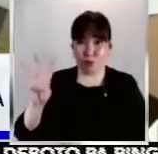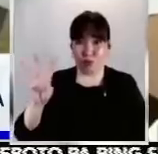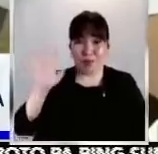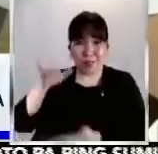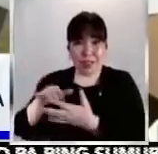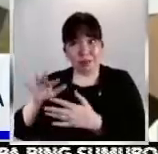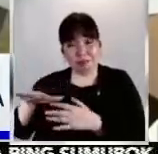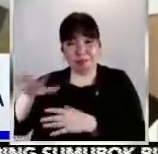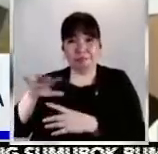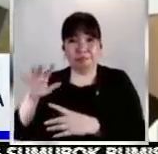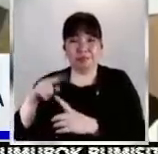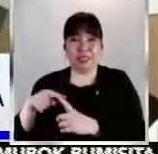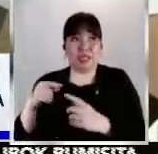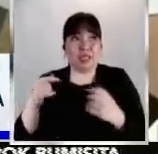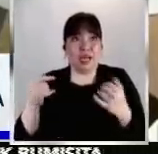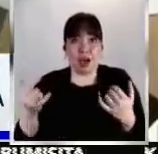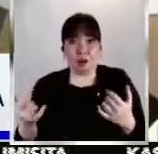4. It went to more than